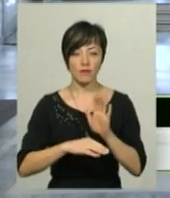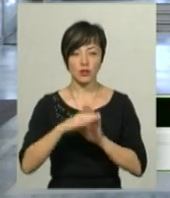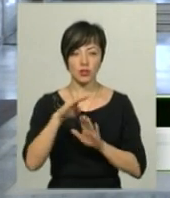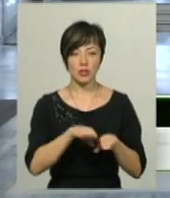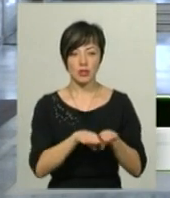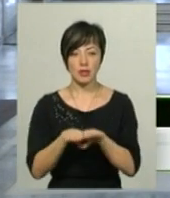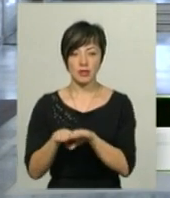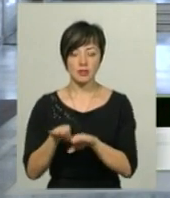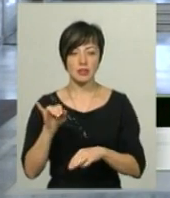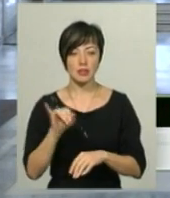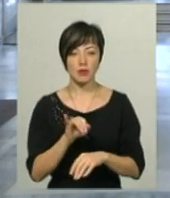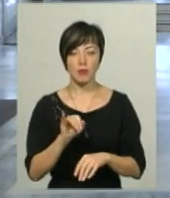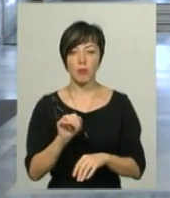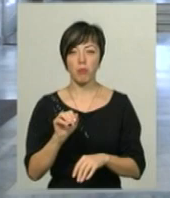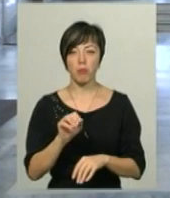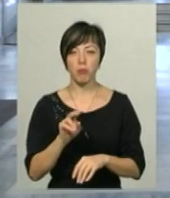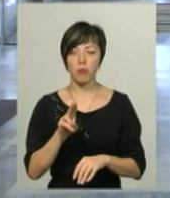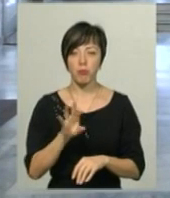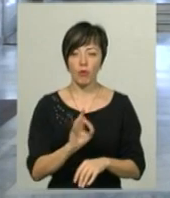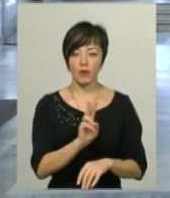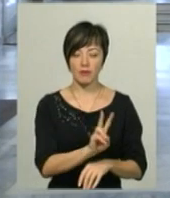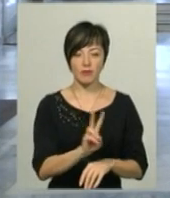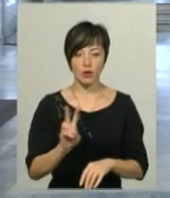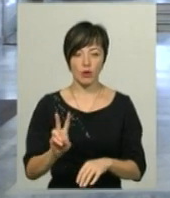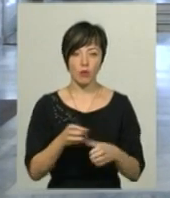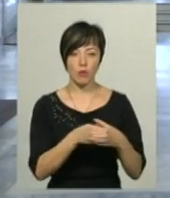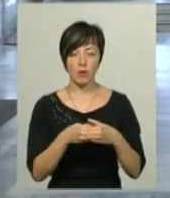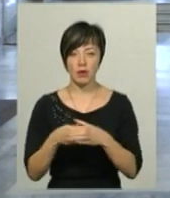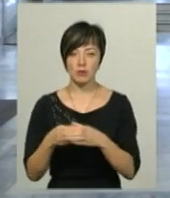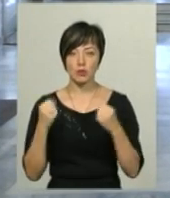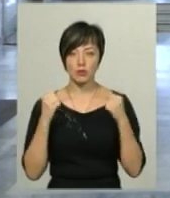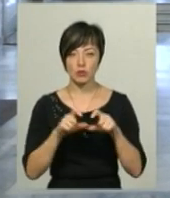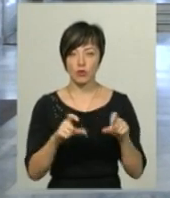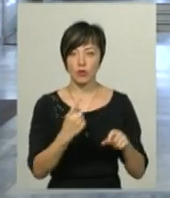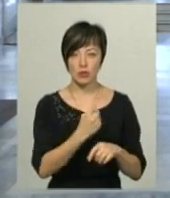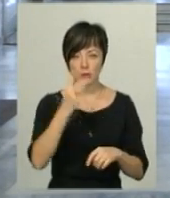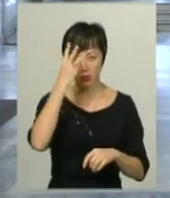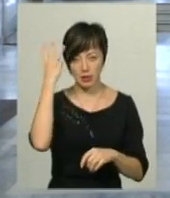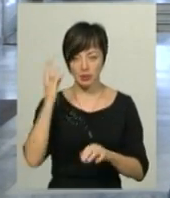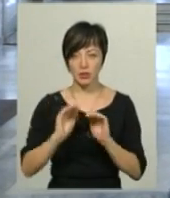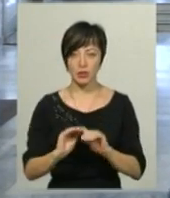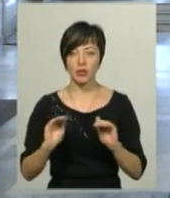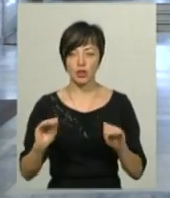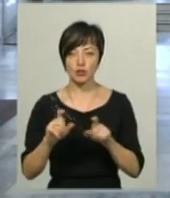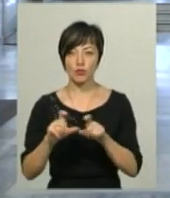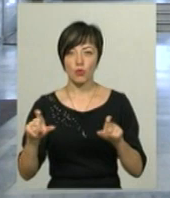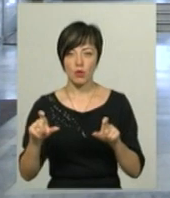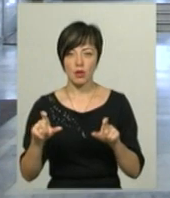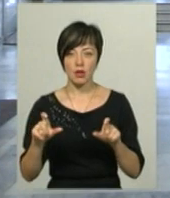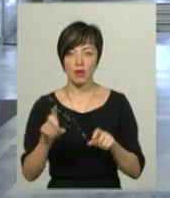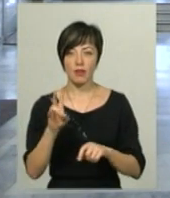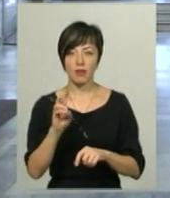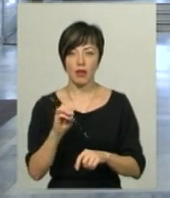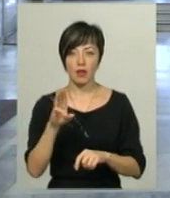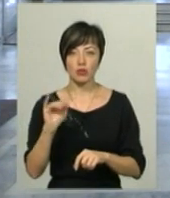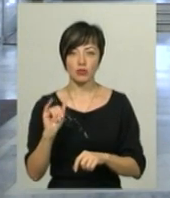лізі. І по 2 команди в першій лізі, це ДСШ-1 Хмельницький і дитяча школа з